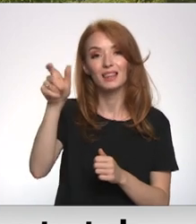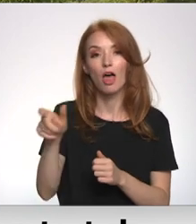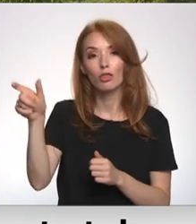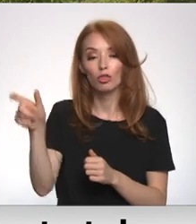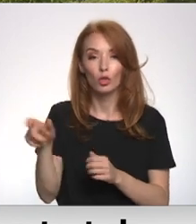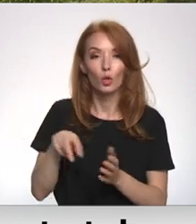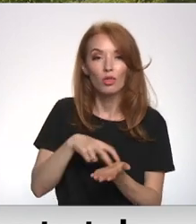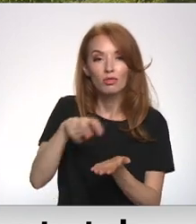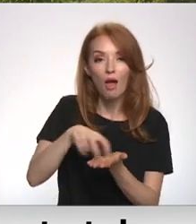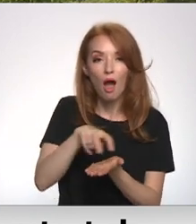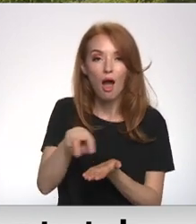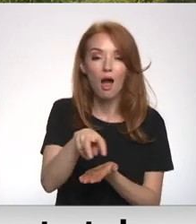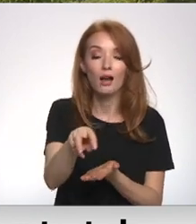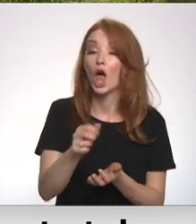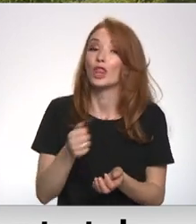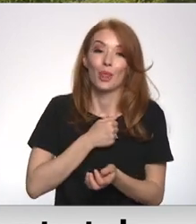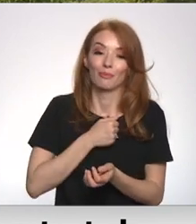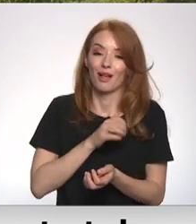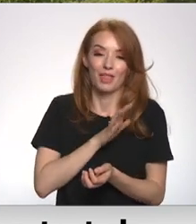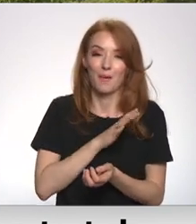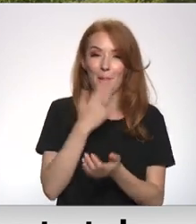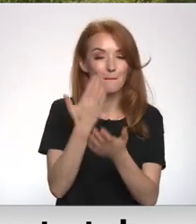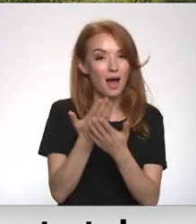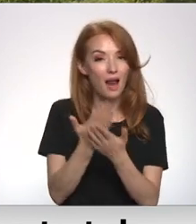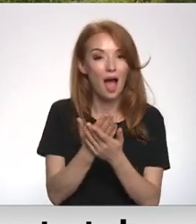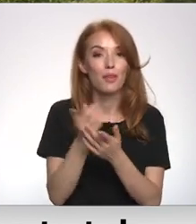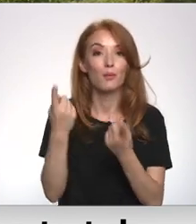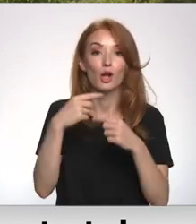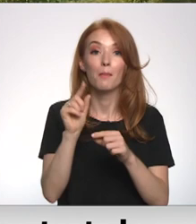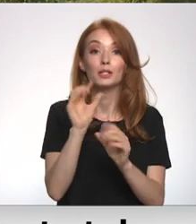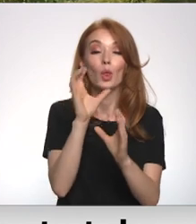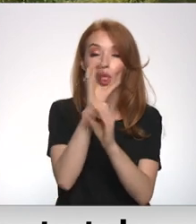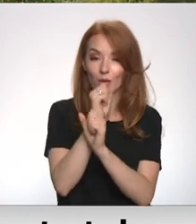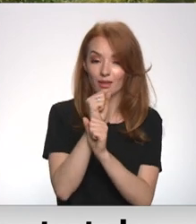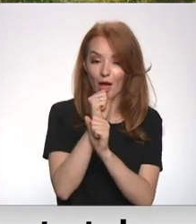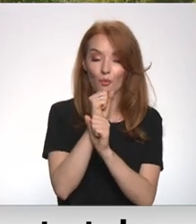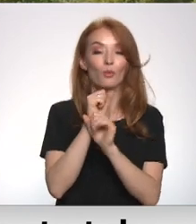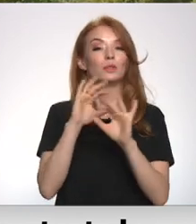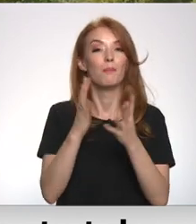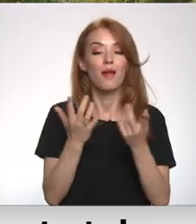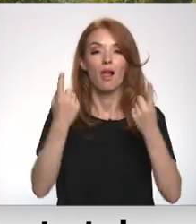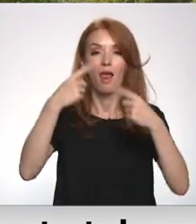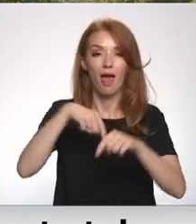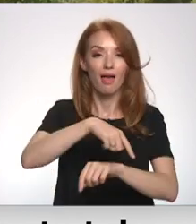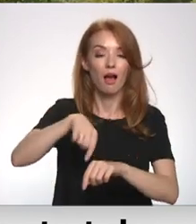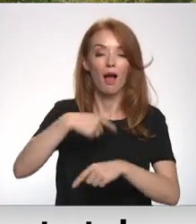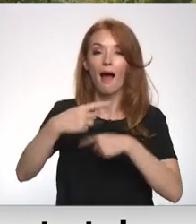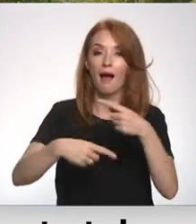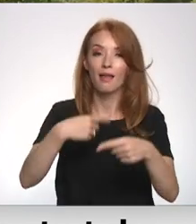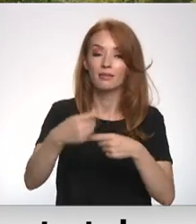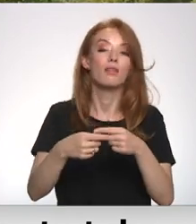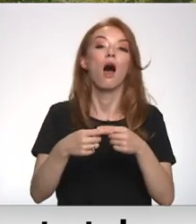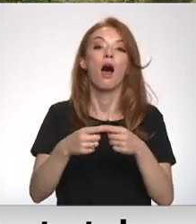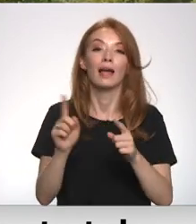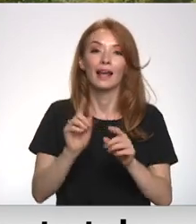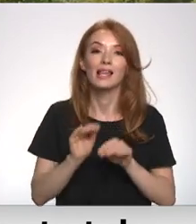taka. Mēs viņu diemžēl nevaram parādīt, jo tā taka ir nedaudz noslēpums. Proti laika gaitā likteņdārzā ir